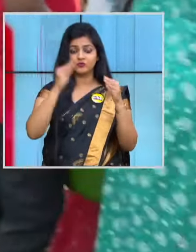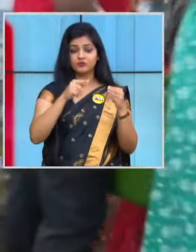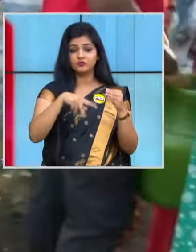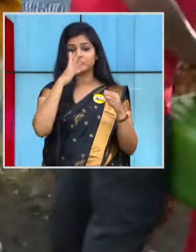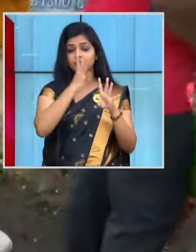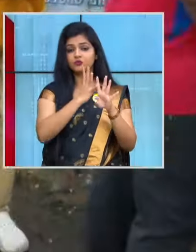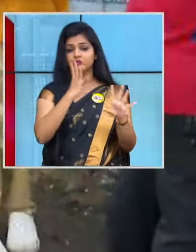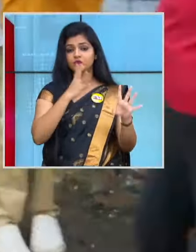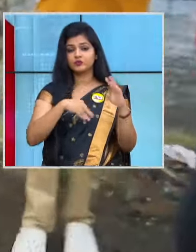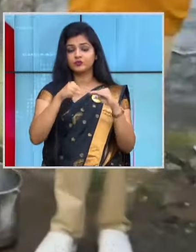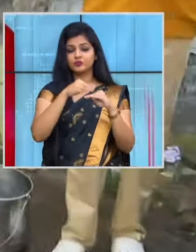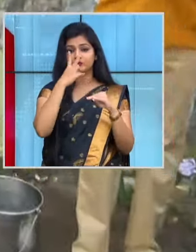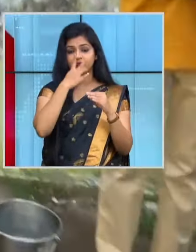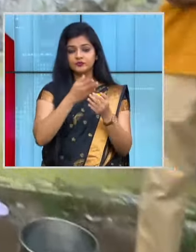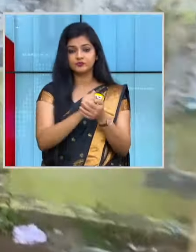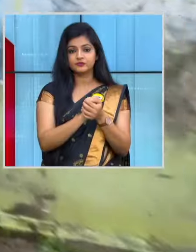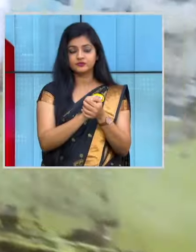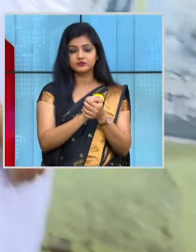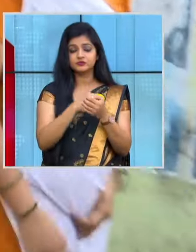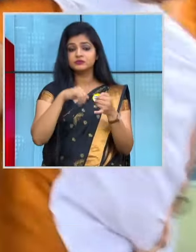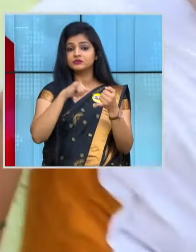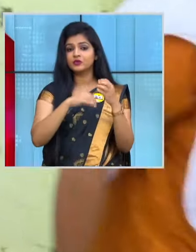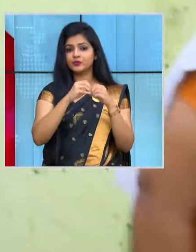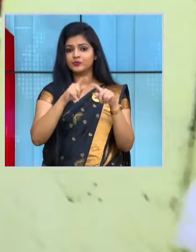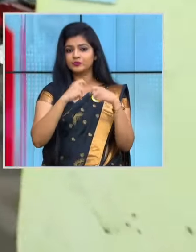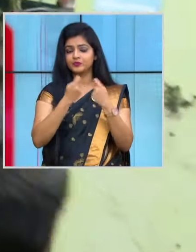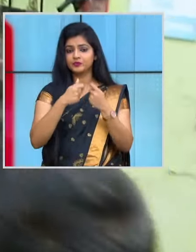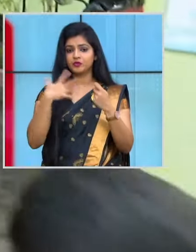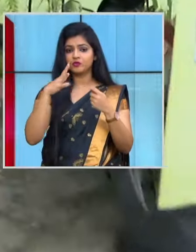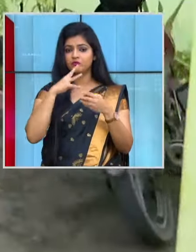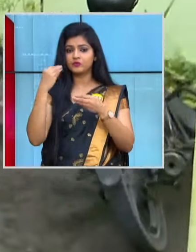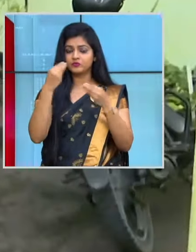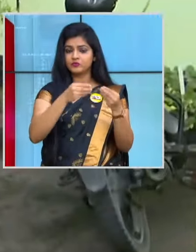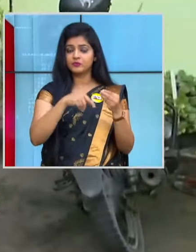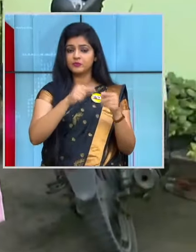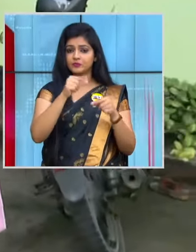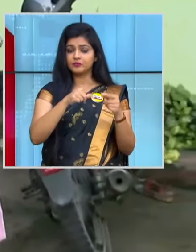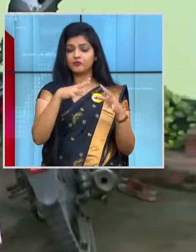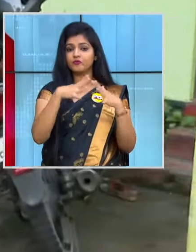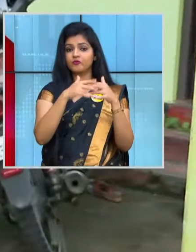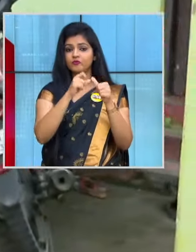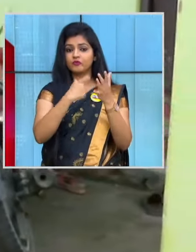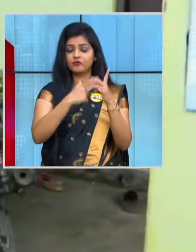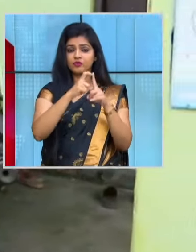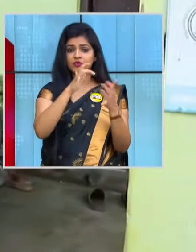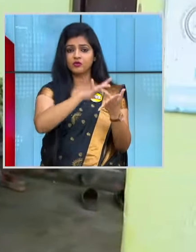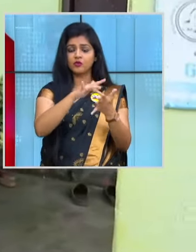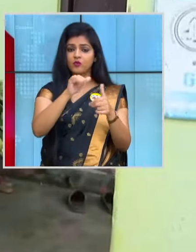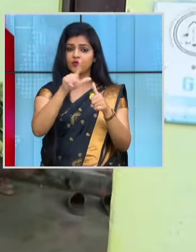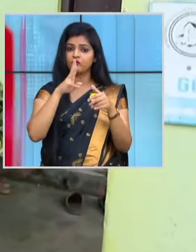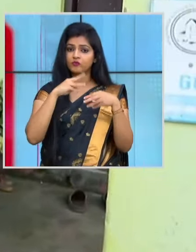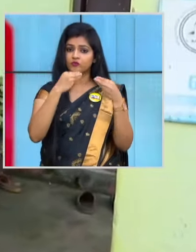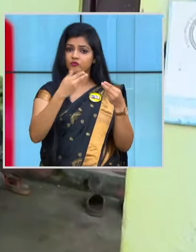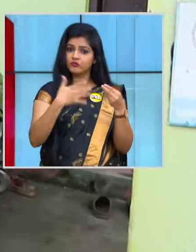കാത്ത്. ചില ആളുകളോട് ഇപ്പൊ ചേട്ടാ എങ്ങനെയാണ് ഇപ്പൊ സേവാഭാരതിയുടെ ടാങ്കർ ലോറി എത്തി ആളുകൾക്ക് ഇപ്പൊ വെള്ളം ഇപ്പം ഈ വാർഡിലെ എല്ലാ സ്ഥലങ്ങളിലേക്ക് എത്തിച്ചു കഴിഞ്ഞോ?